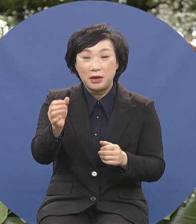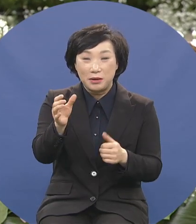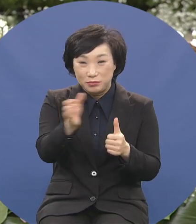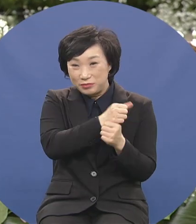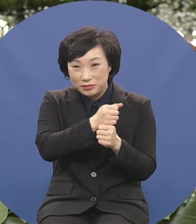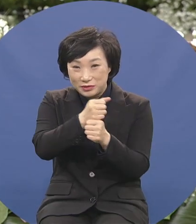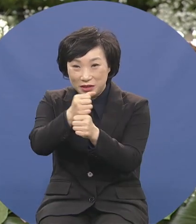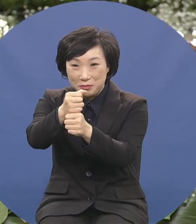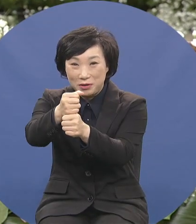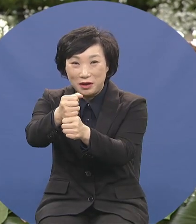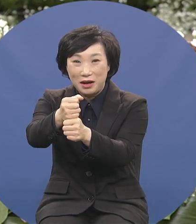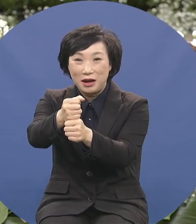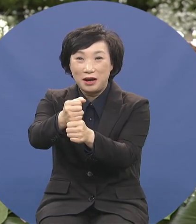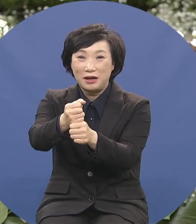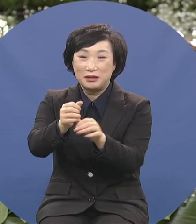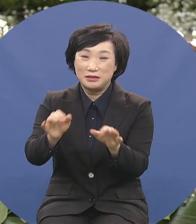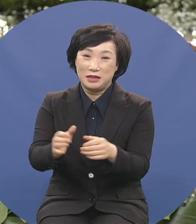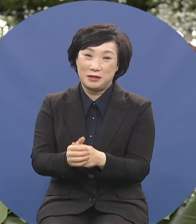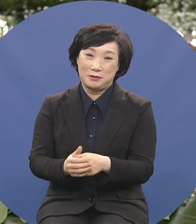붙들려서